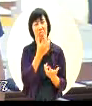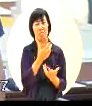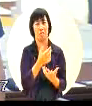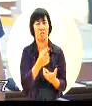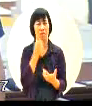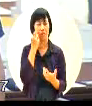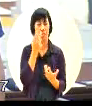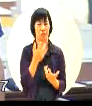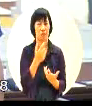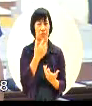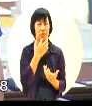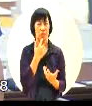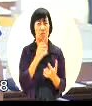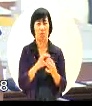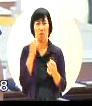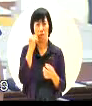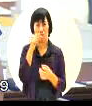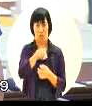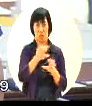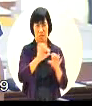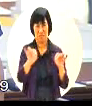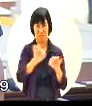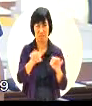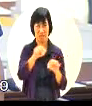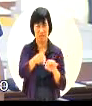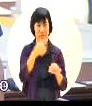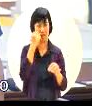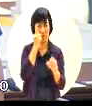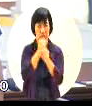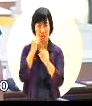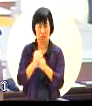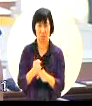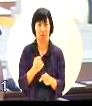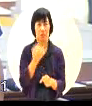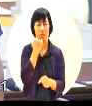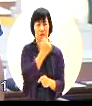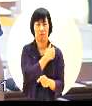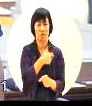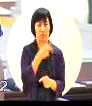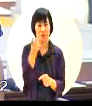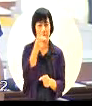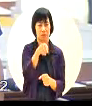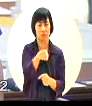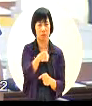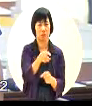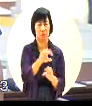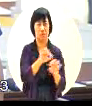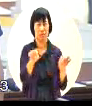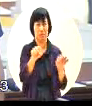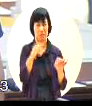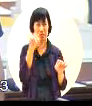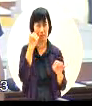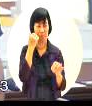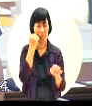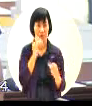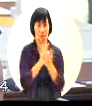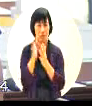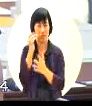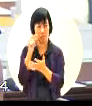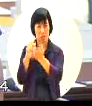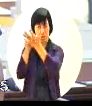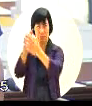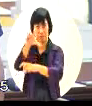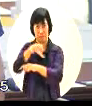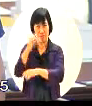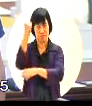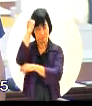叉叉，因为因的土地拢是若要起吼，拢会就因的地土起厝嘛。 啊，因若请有请龙车，嘛是就地